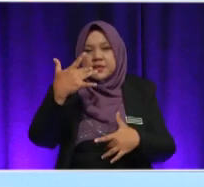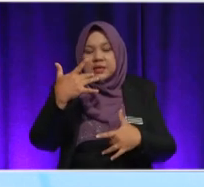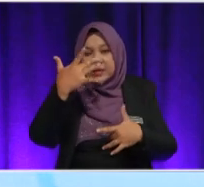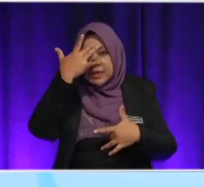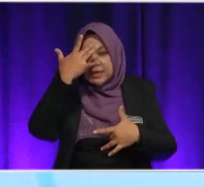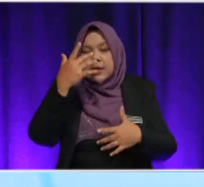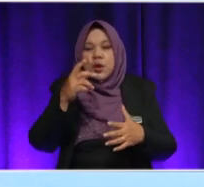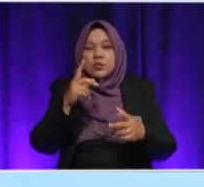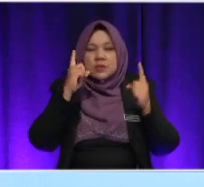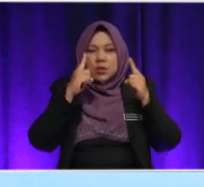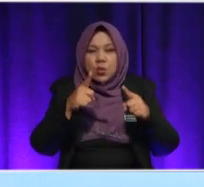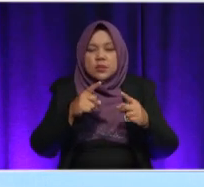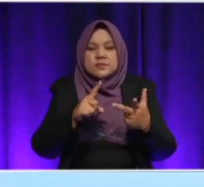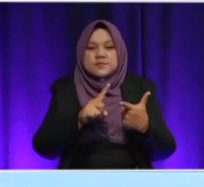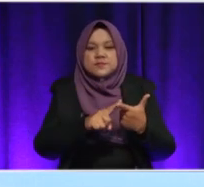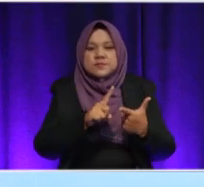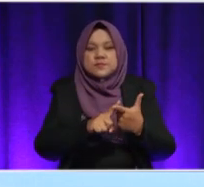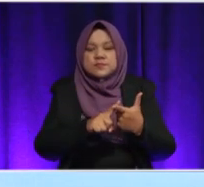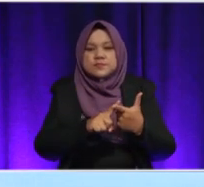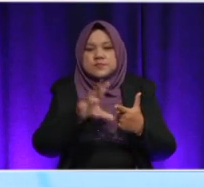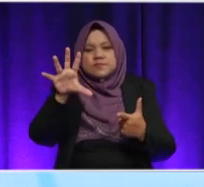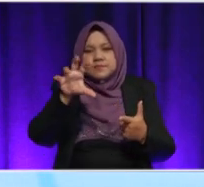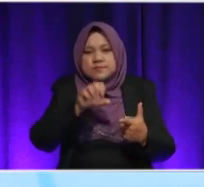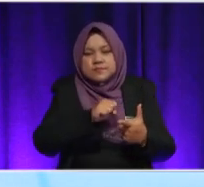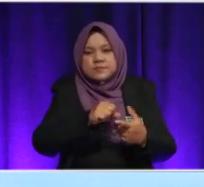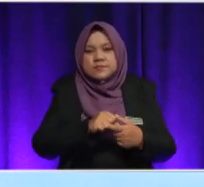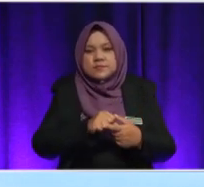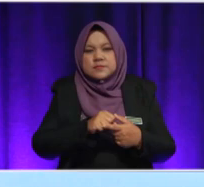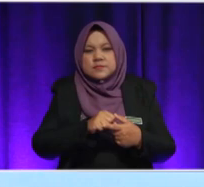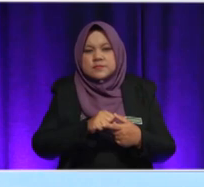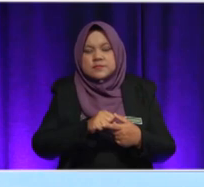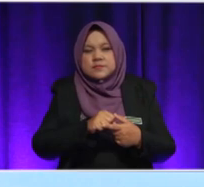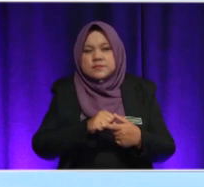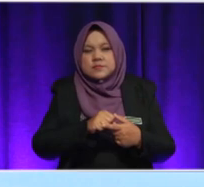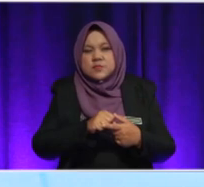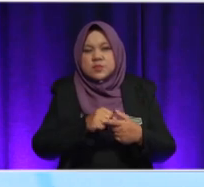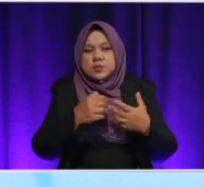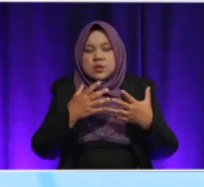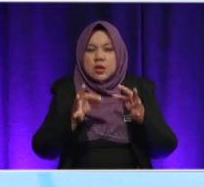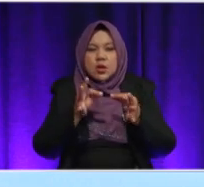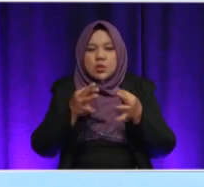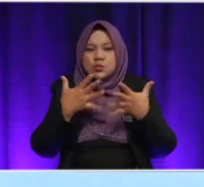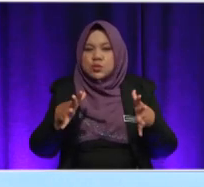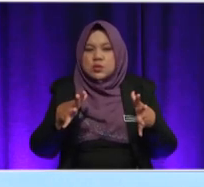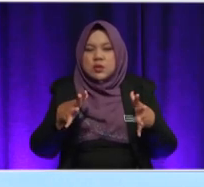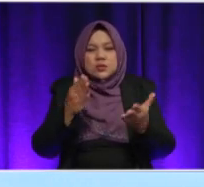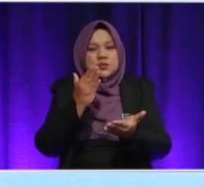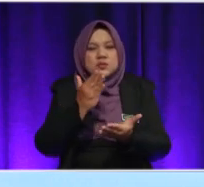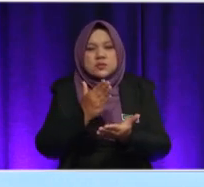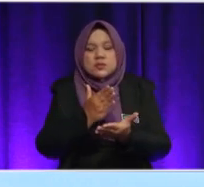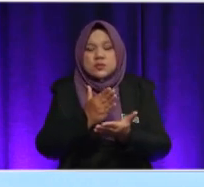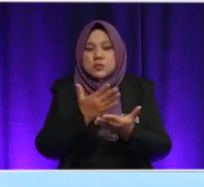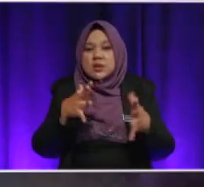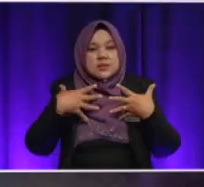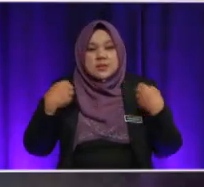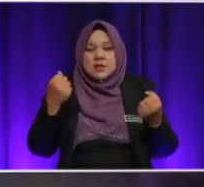cara yang kedua ialah diambil sekedar perlu maksudnya apabila sudah sembuh kita boleh henti pengambilan